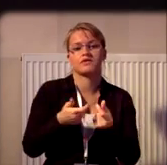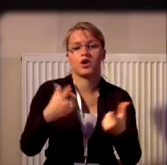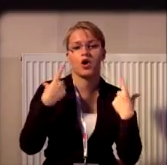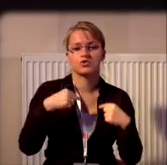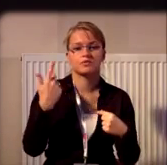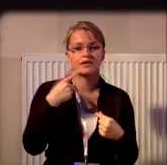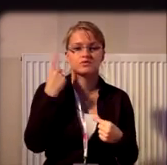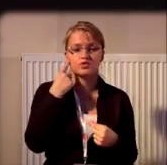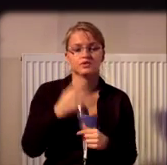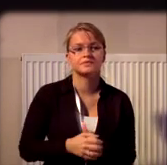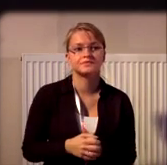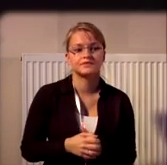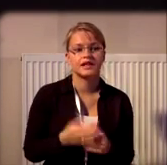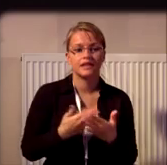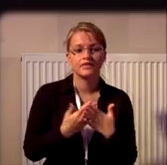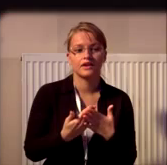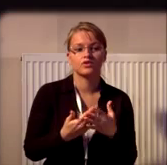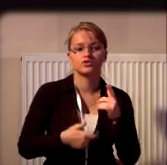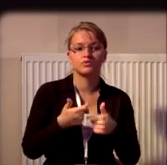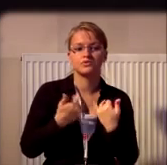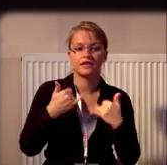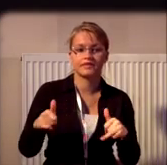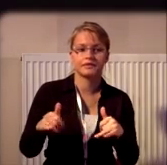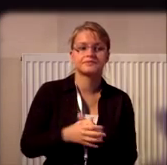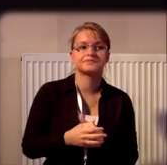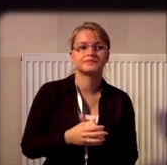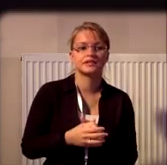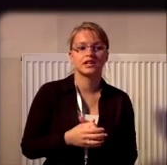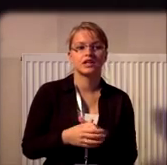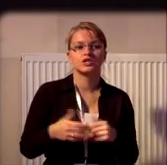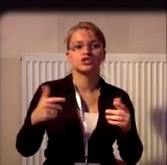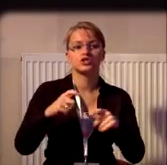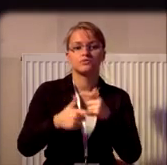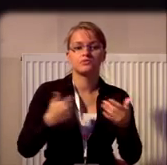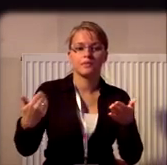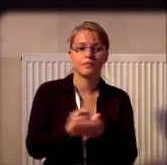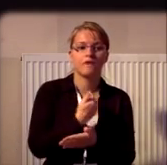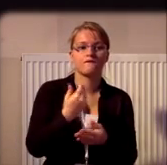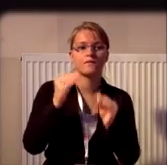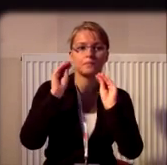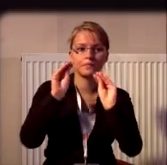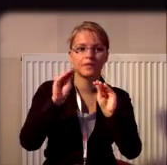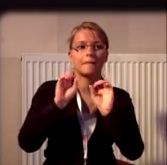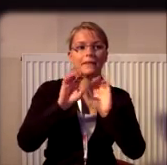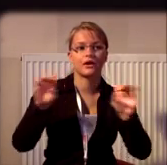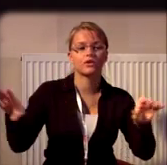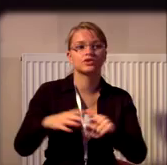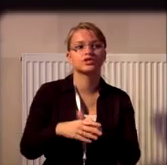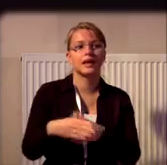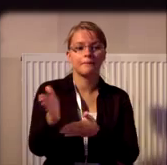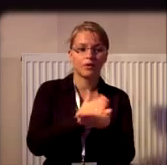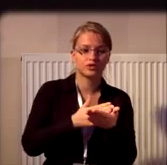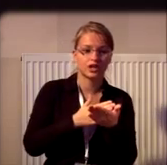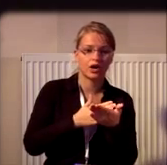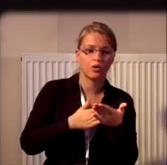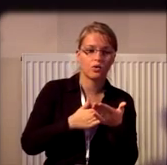związku z tym skupiłyśmy się na zupełnie innym zastrzyku. Na wdrożeniu innowacji pedagogicznej wprowadzającej podział uczniów na